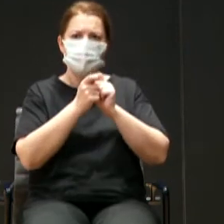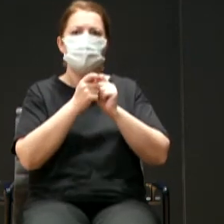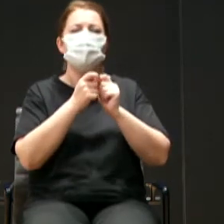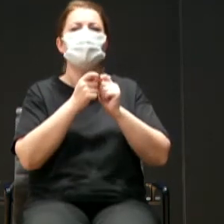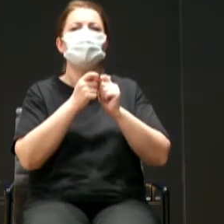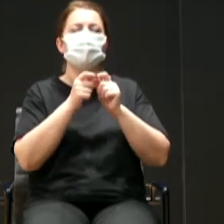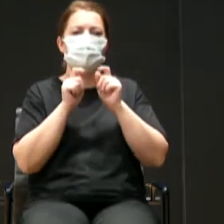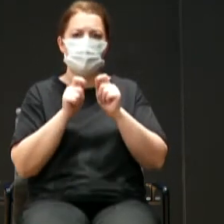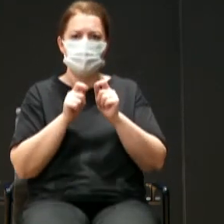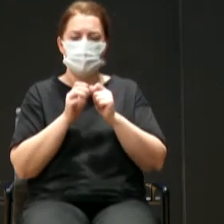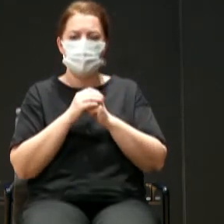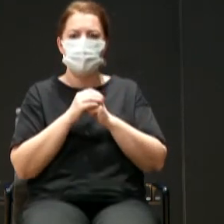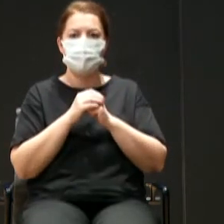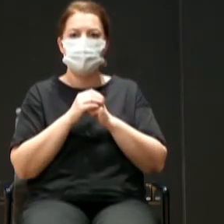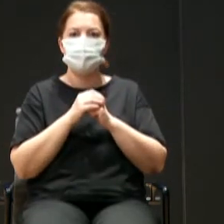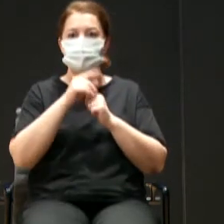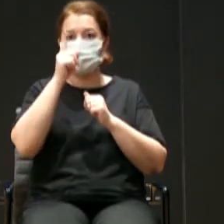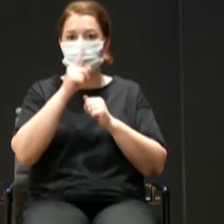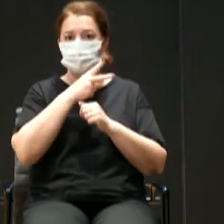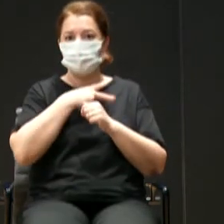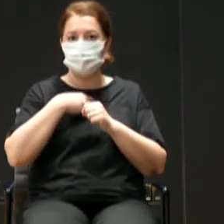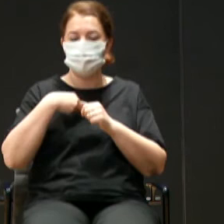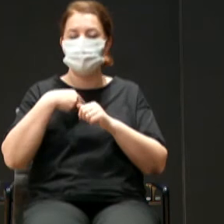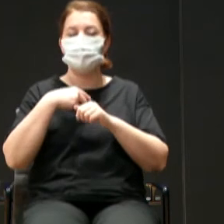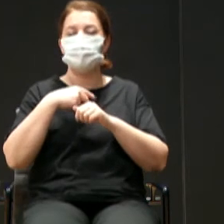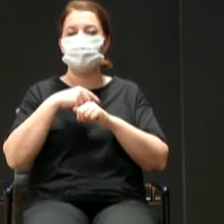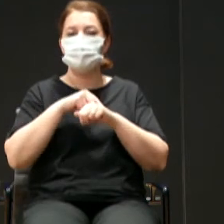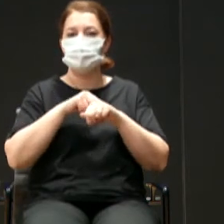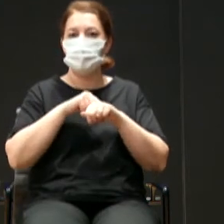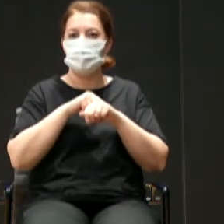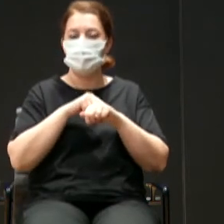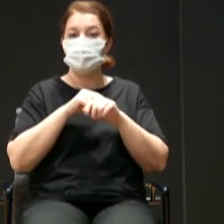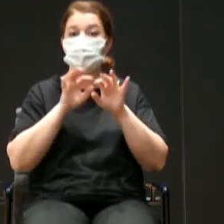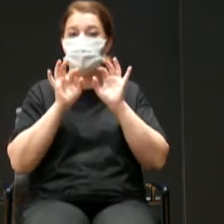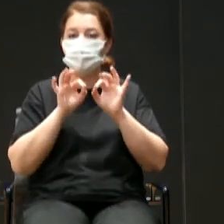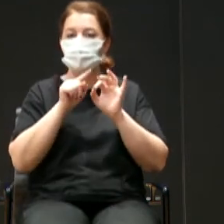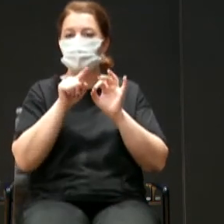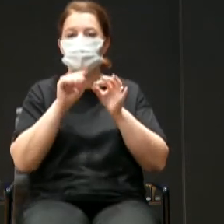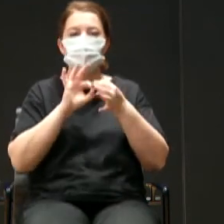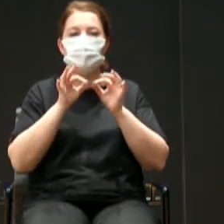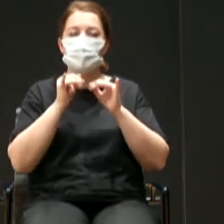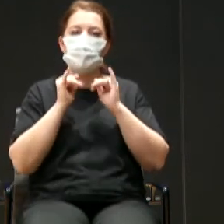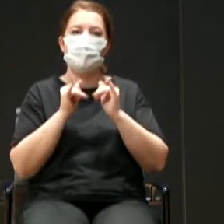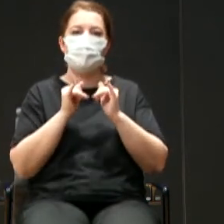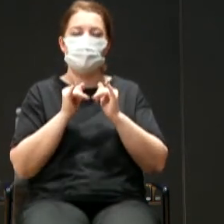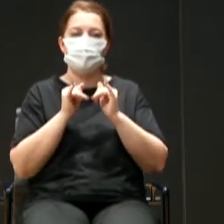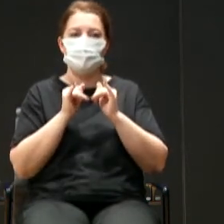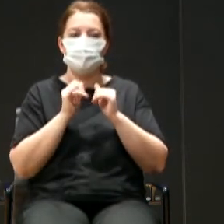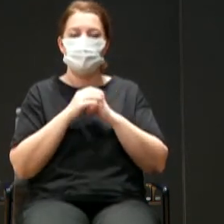peşkeş çekilmişti. İlk belediye zamanlarında peşkeş çekilmişti. Şimdi şu cümleler kötü cümleler.